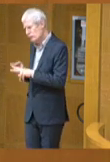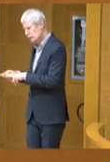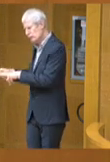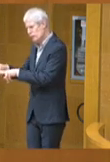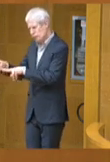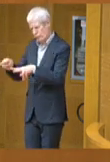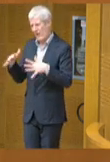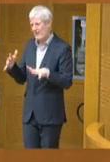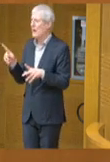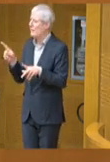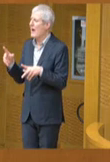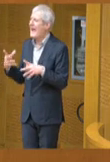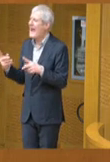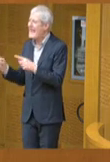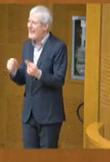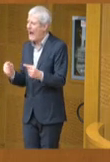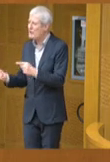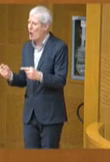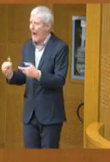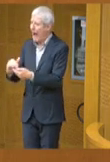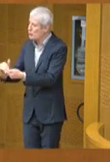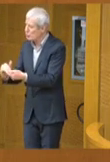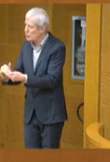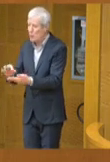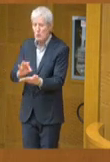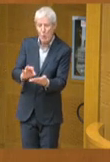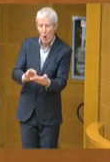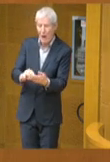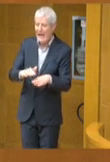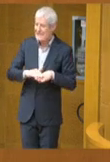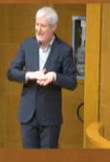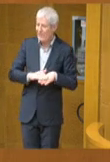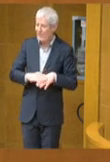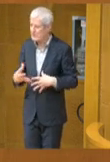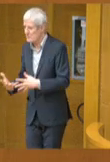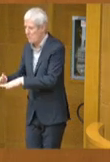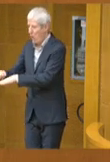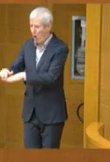tra associazionismo, scuole, servizi, che sono